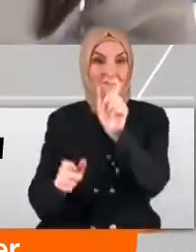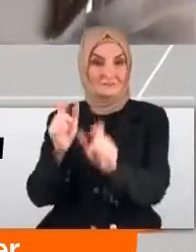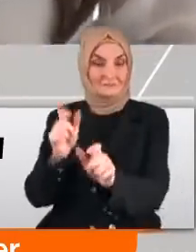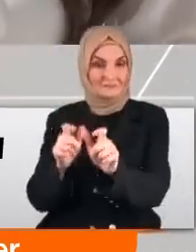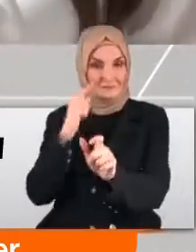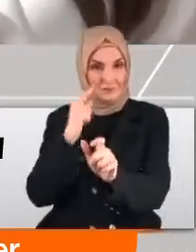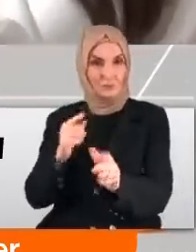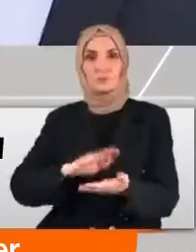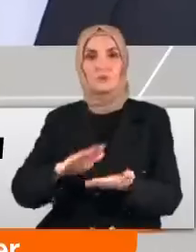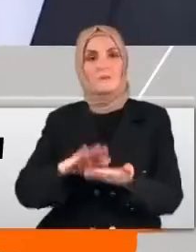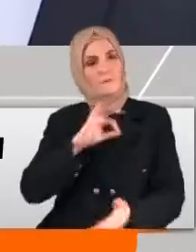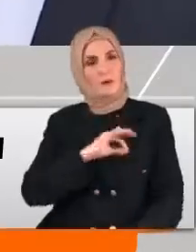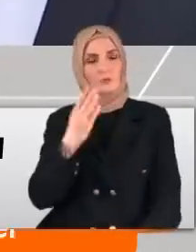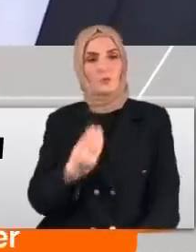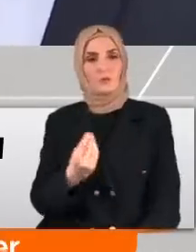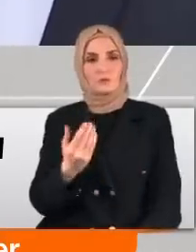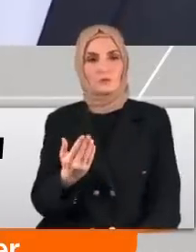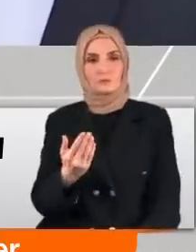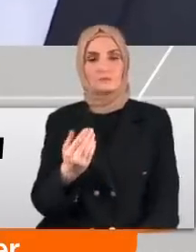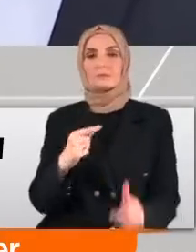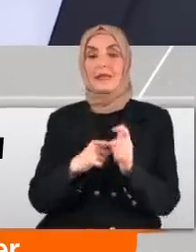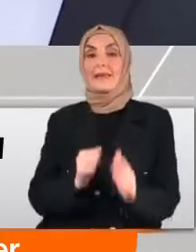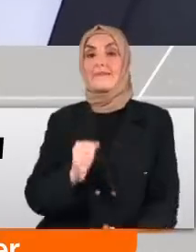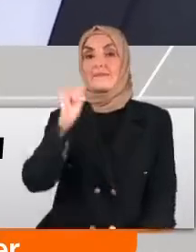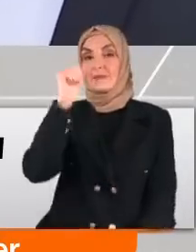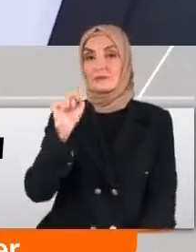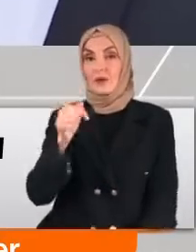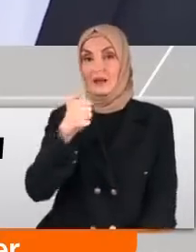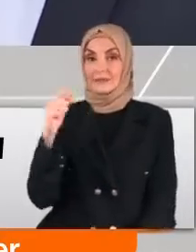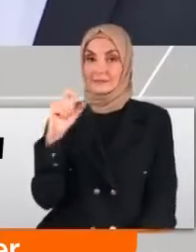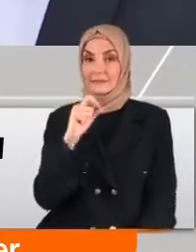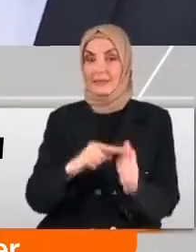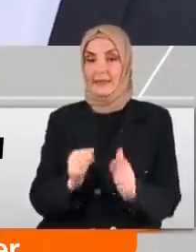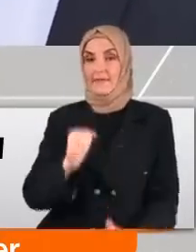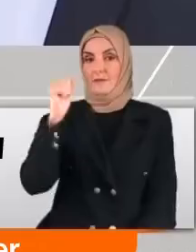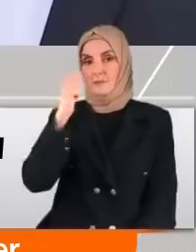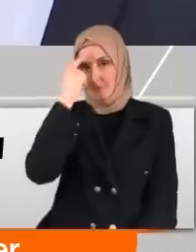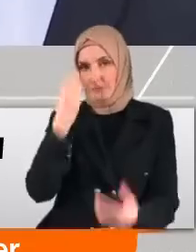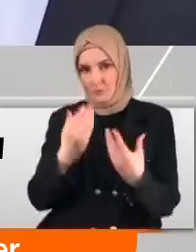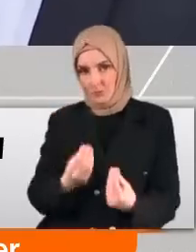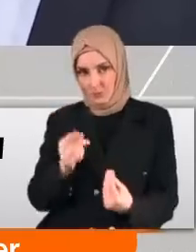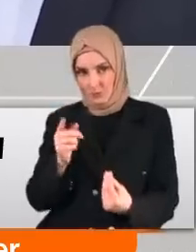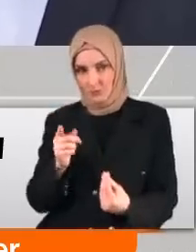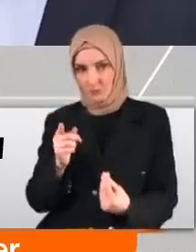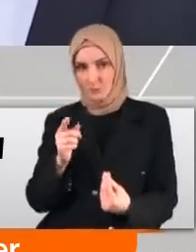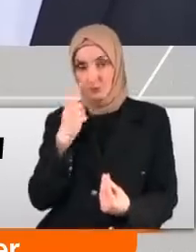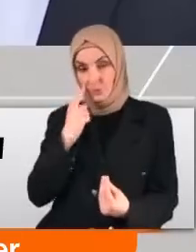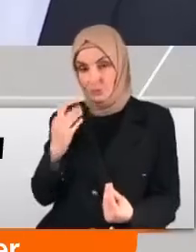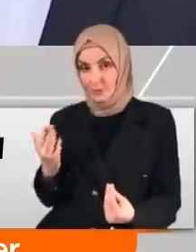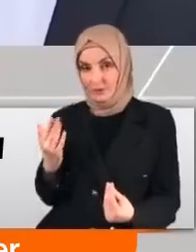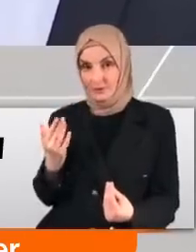düzenlemeden faydalanabilecek. Bu zamları da enflasyon, 6 aylık enflasyon belirliyor. Hükümet bir de refah payı